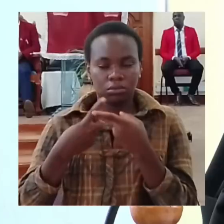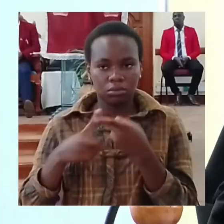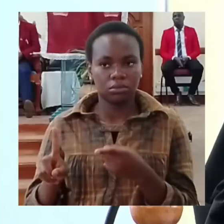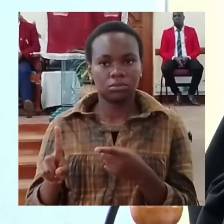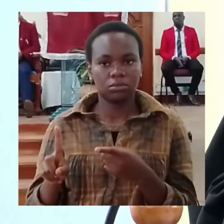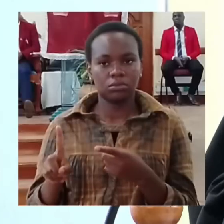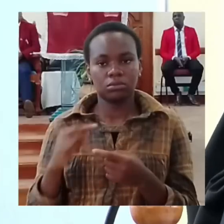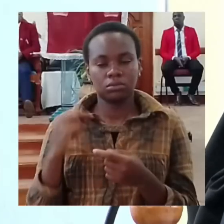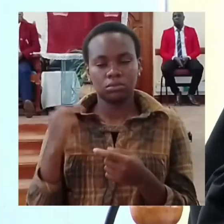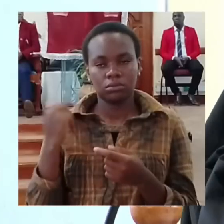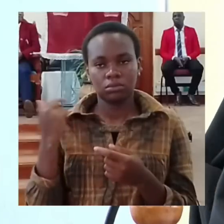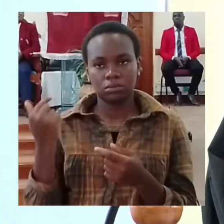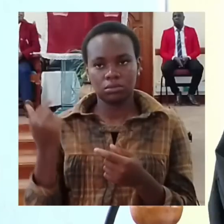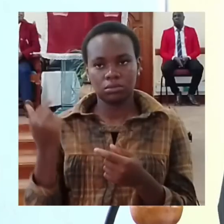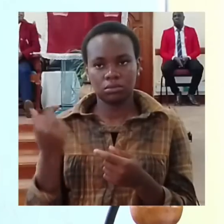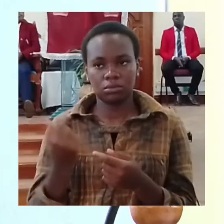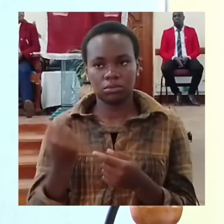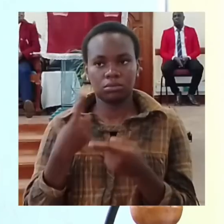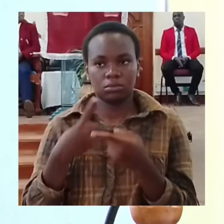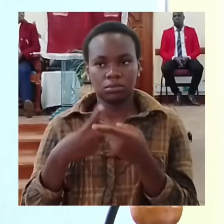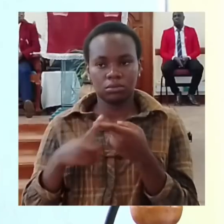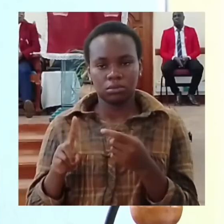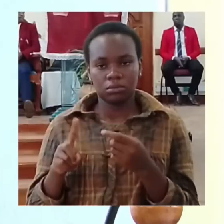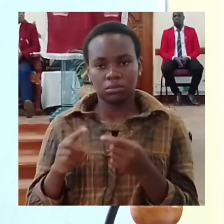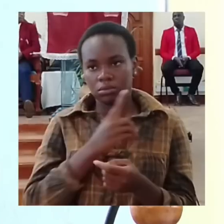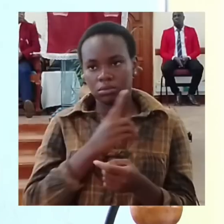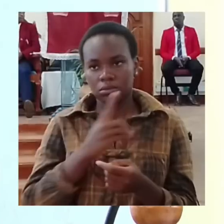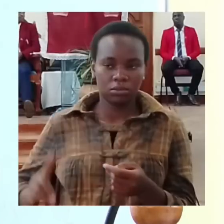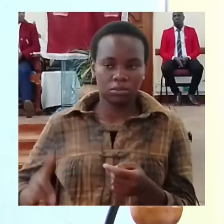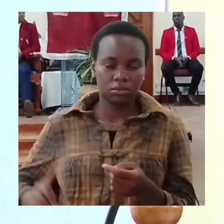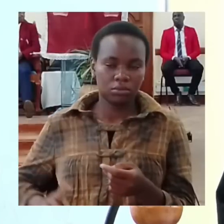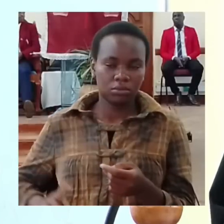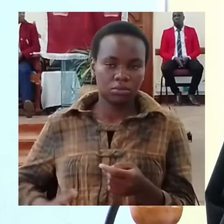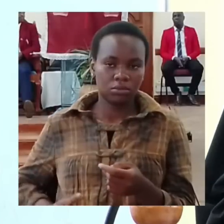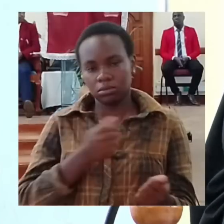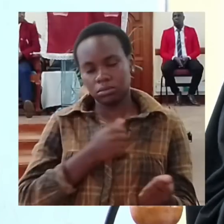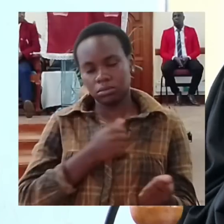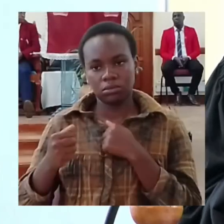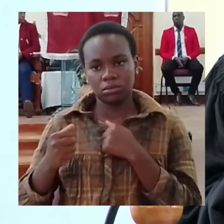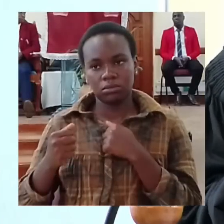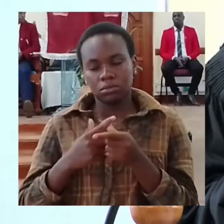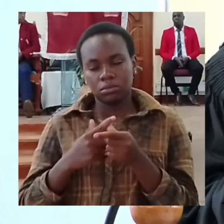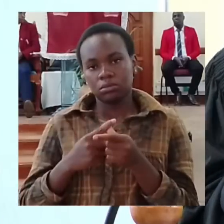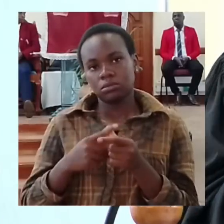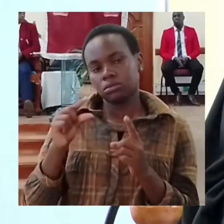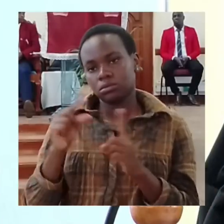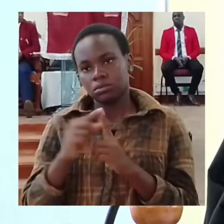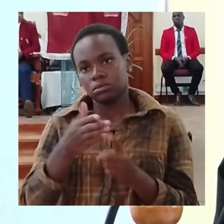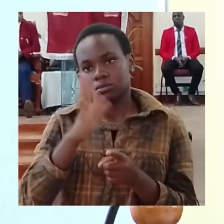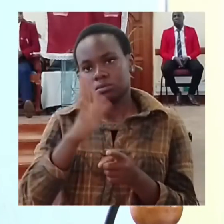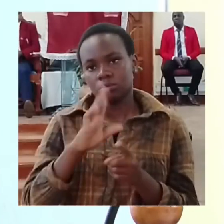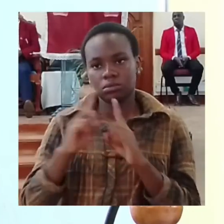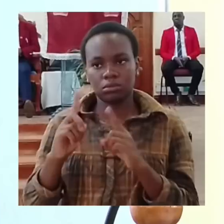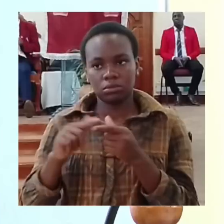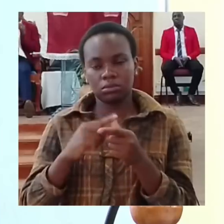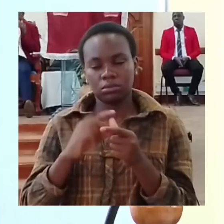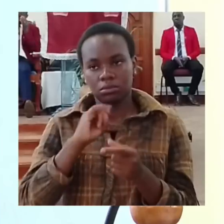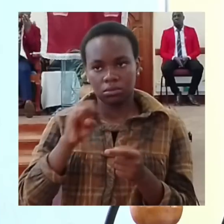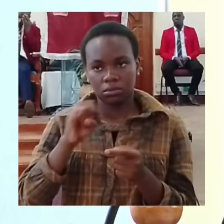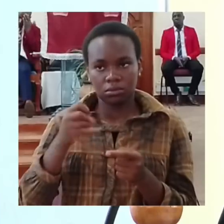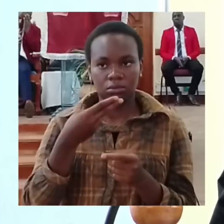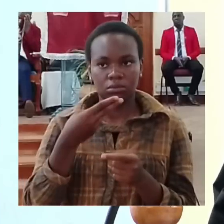atĩ nĩwe. Gũtirĩ hĩndĩ Daudi arĩa hũra gĩthũri, kiugo kĩa Ngai gĩtwĩraga na nĩ thaburi twendete mũno atĩ